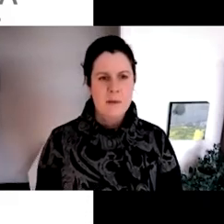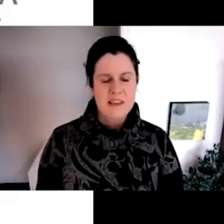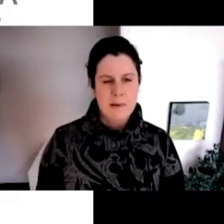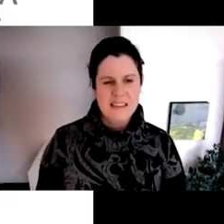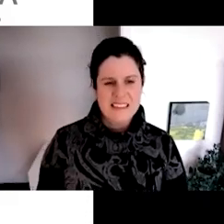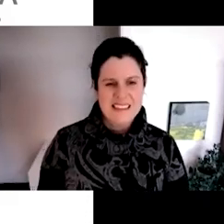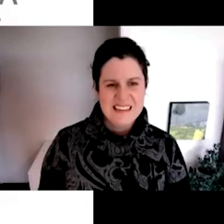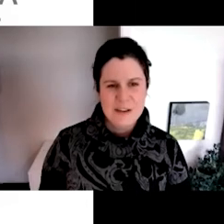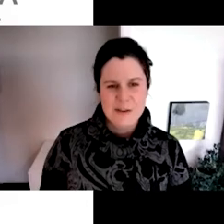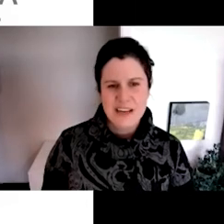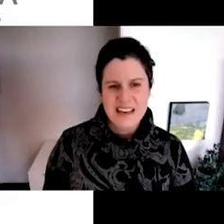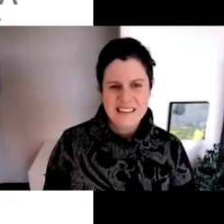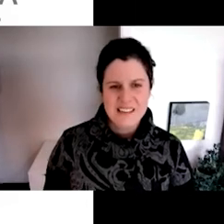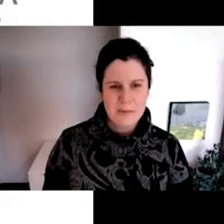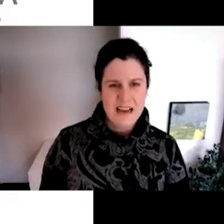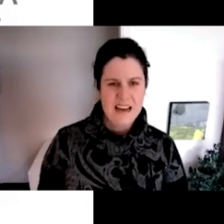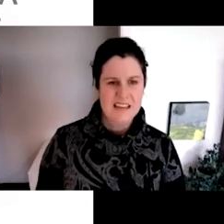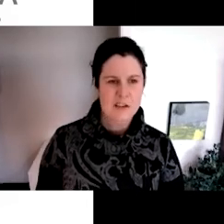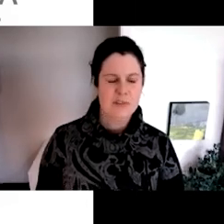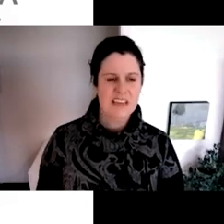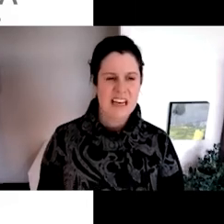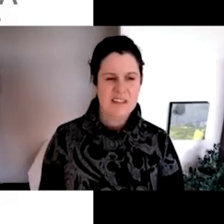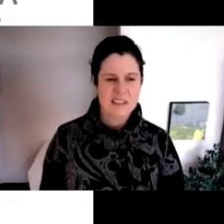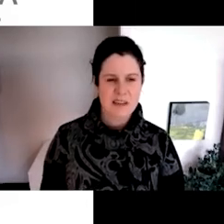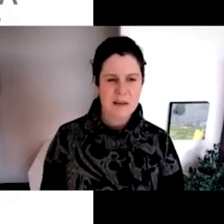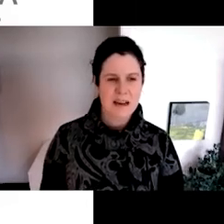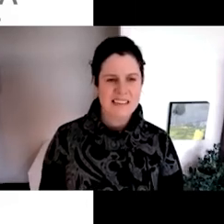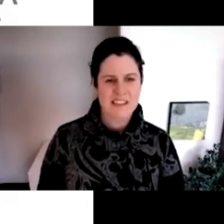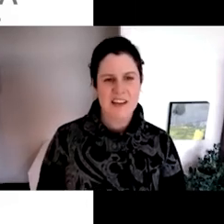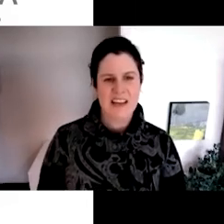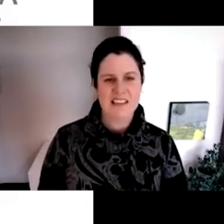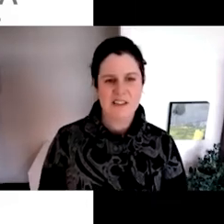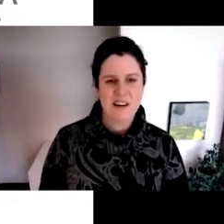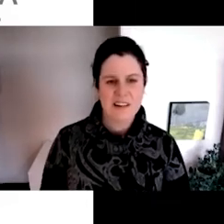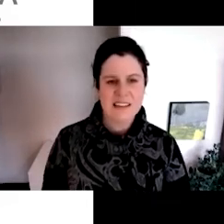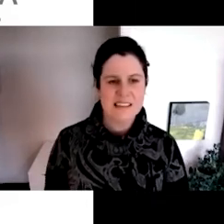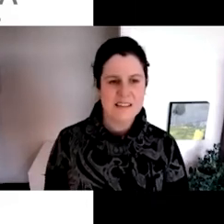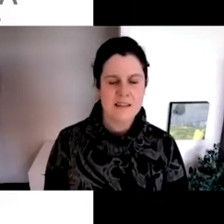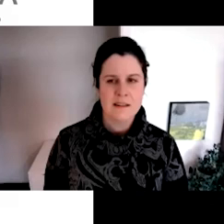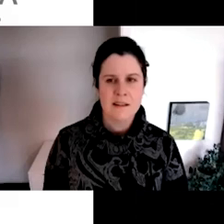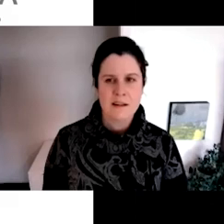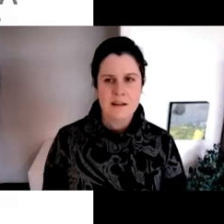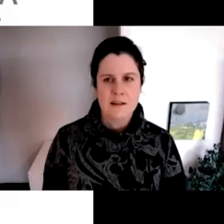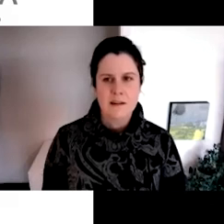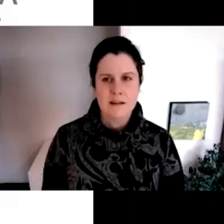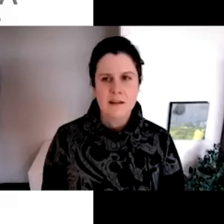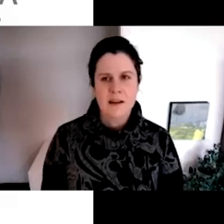développer des pratiques d'équité culturelle exemplaire et soutenir l'avancement des pratiques de création en langue des signes